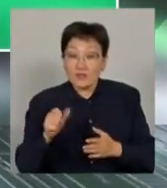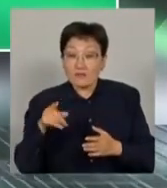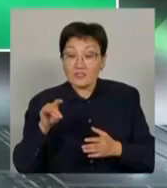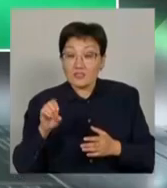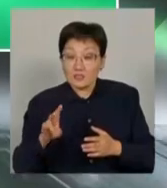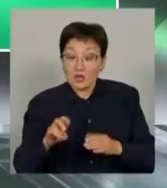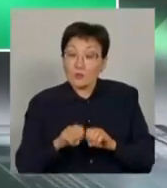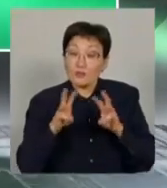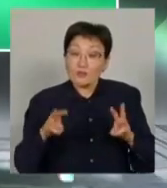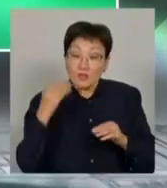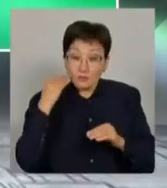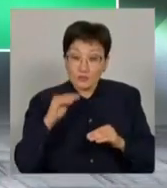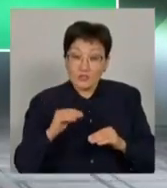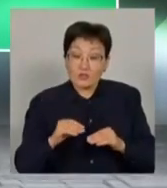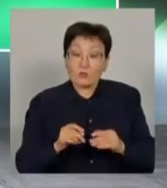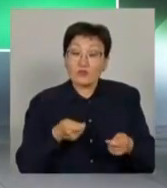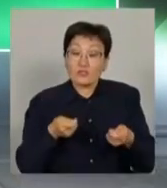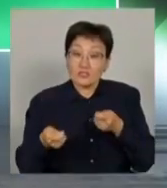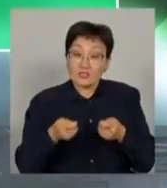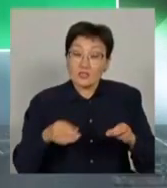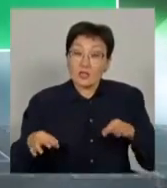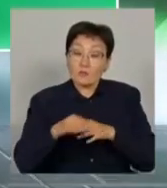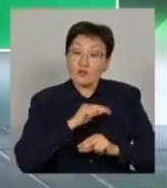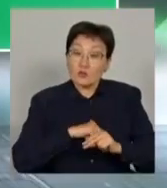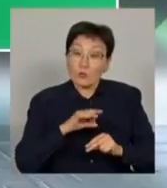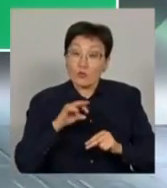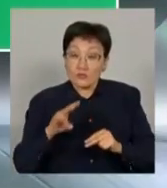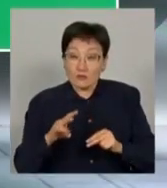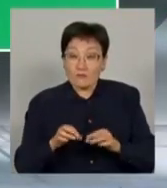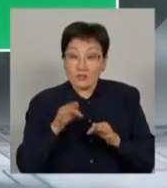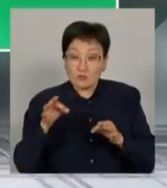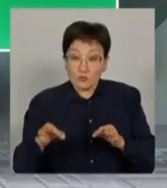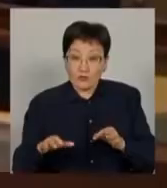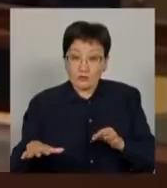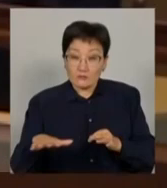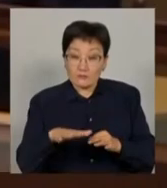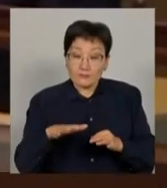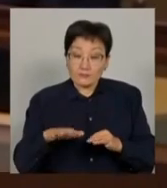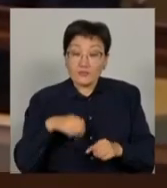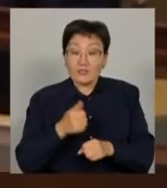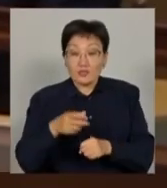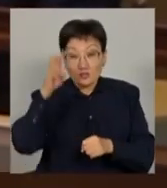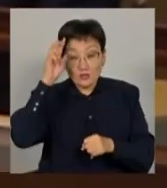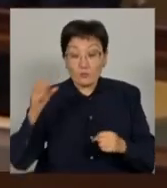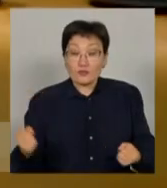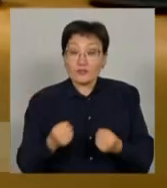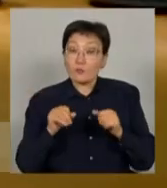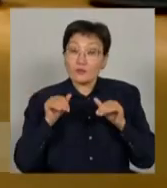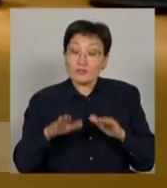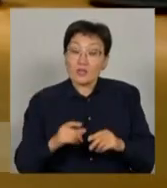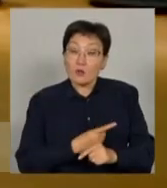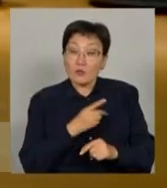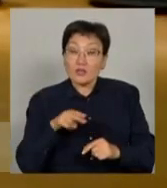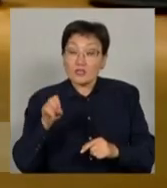Афганистана он обеспечит эффективную координацию проектной деятельности ООН в регионе глава государства поддержала И решение